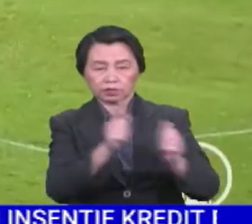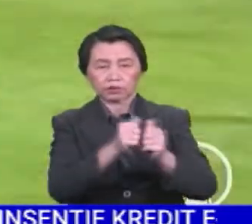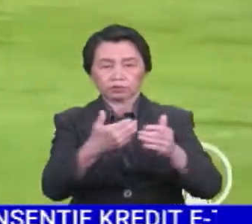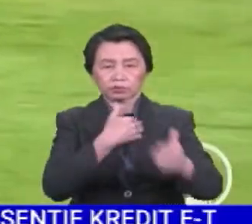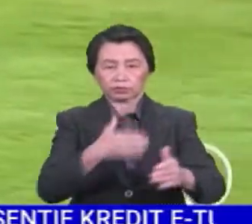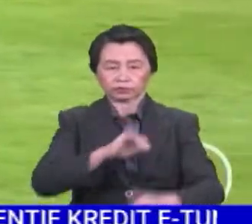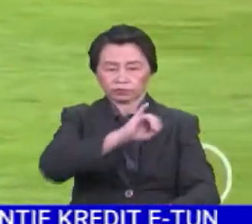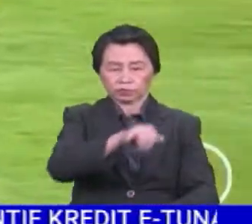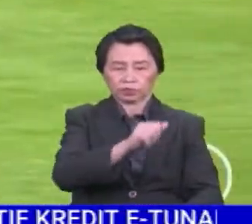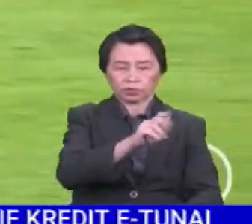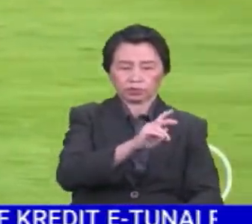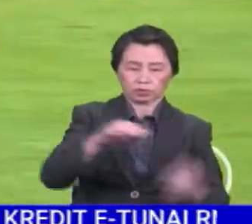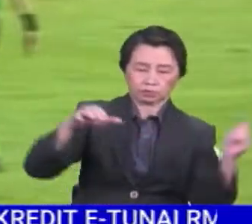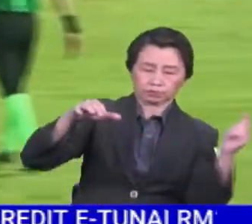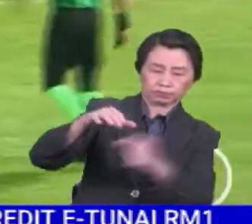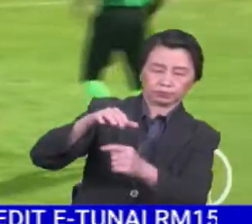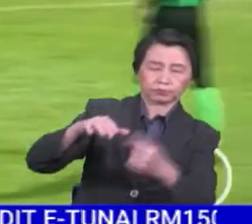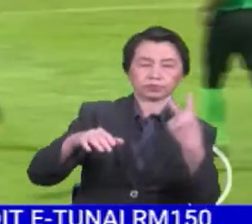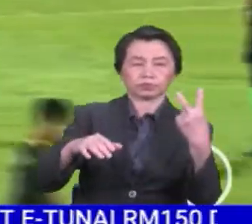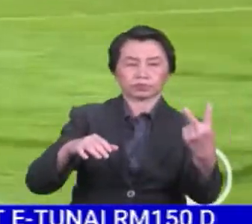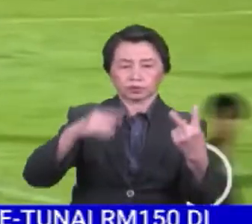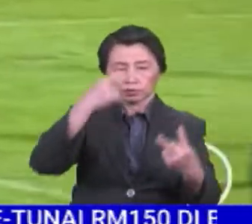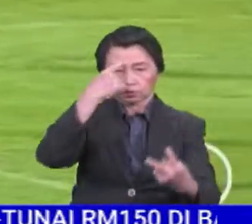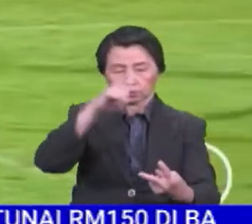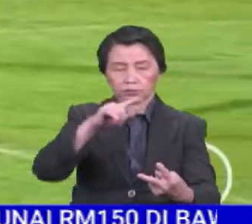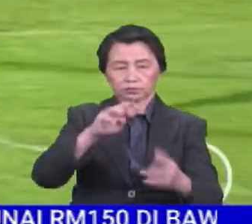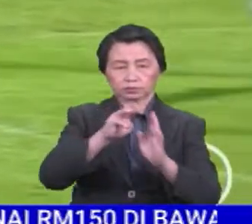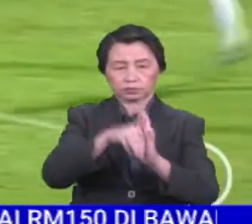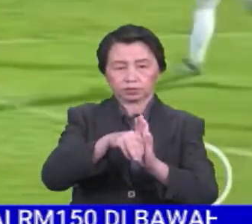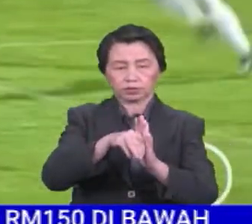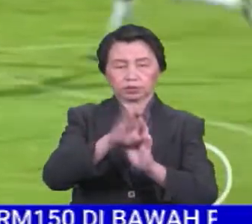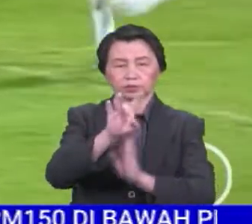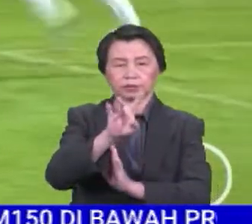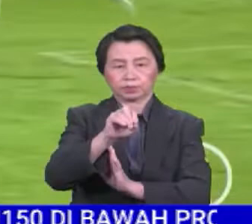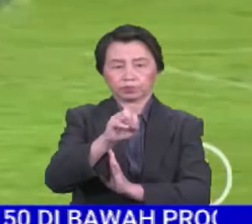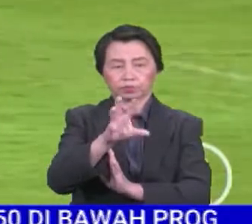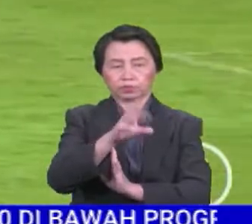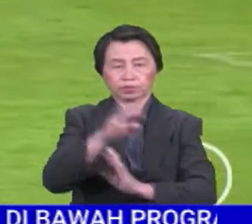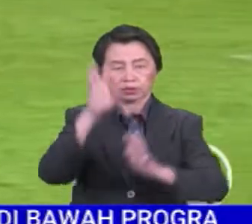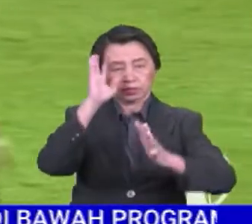sebelum Jacob sekali lagi meledak gol kedua pasukan pada minit ke-80